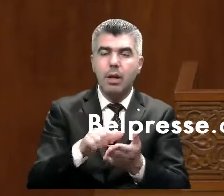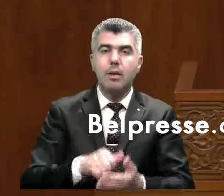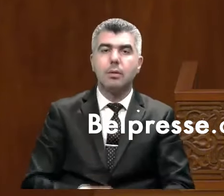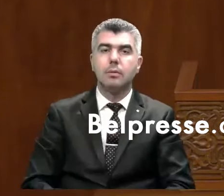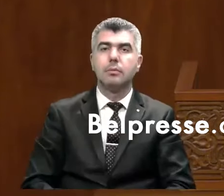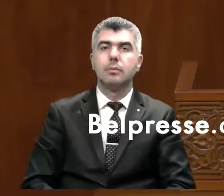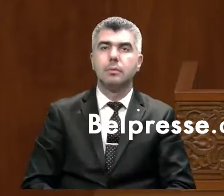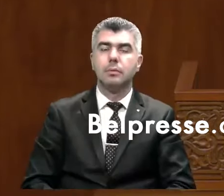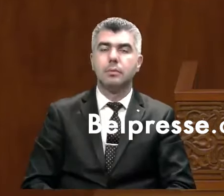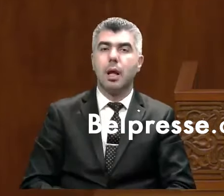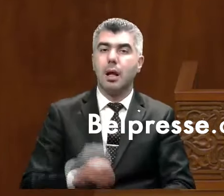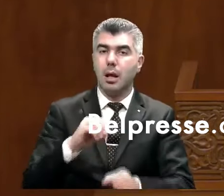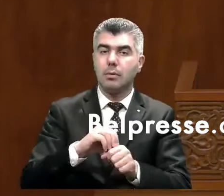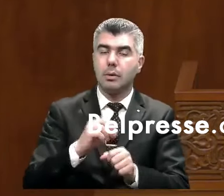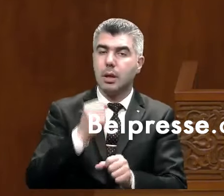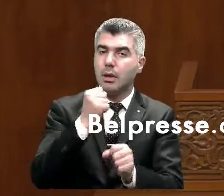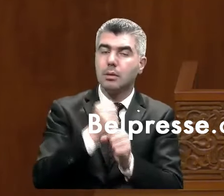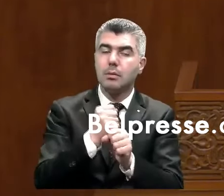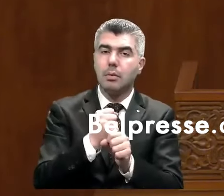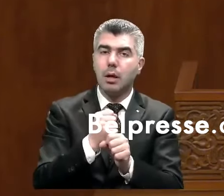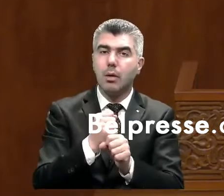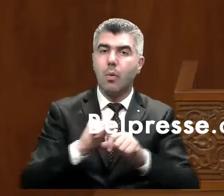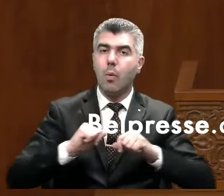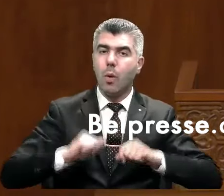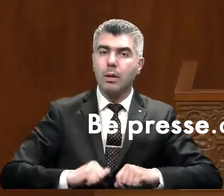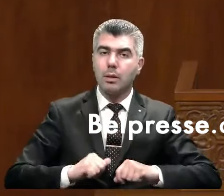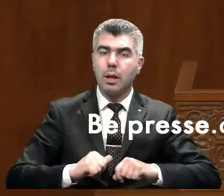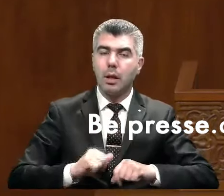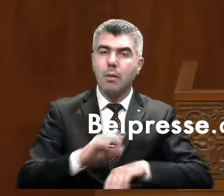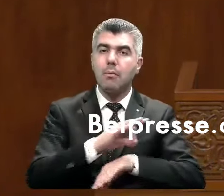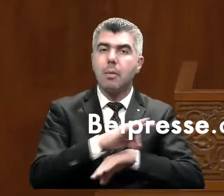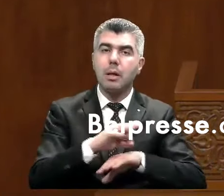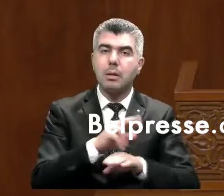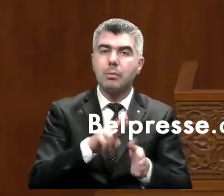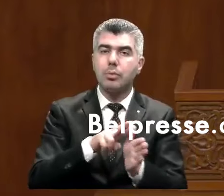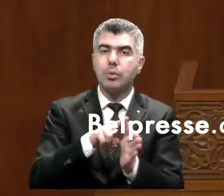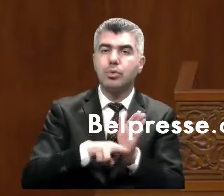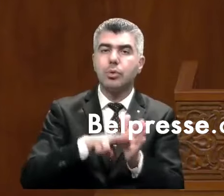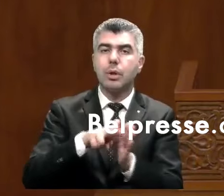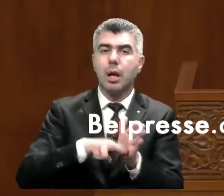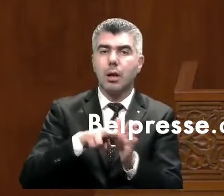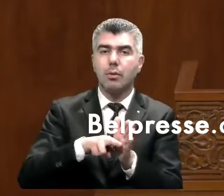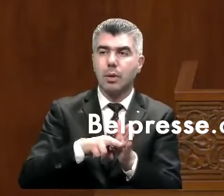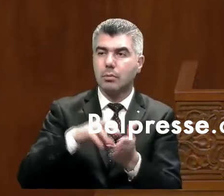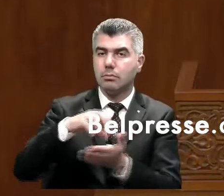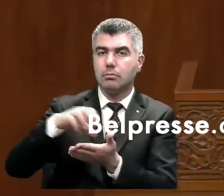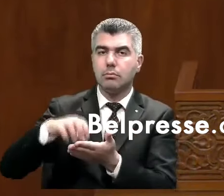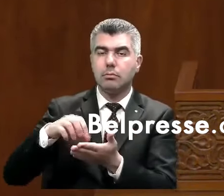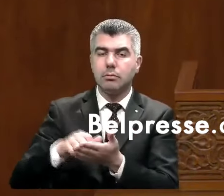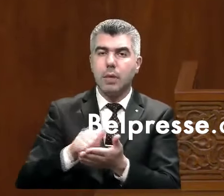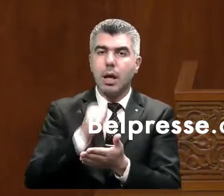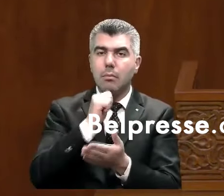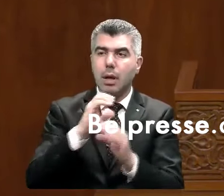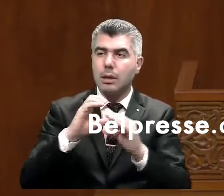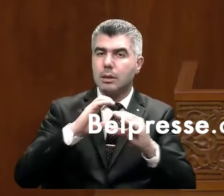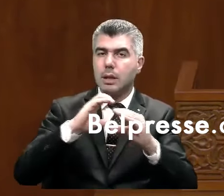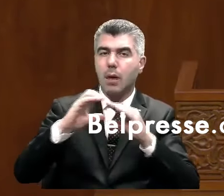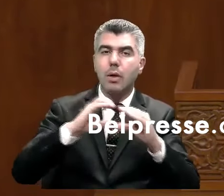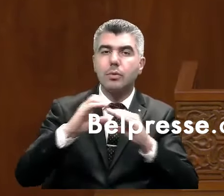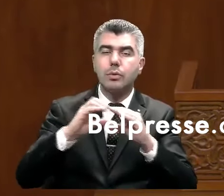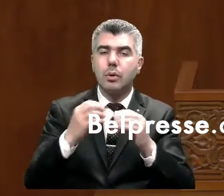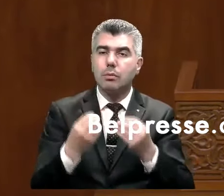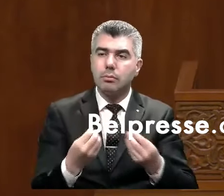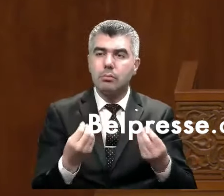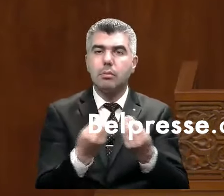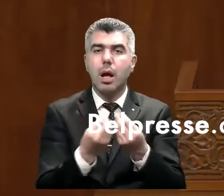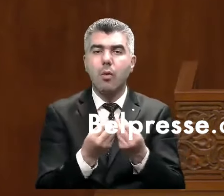تعمل الوزاره كذلك من خلال المكاتب الجهويه لاستثمار الفلاحي على تحسين الخدمه ديال الماء وتكثيف التواصل مع الفلاحين للتنسيق من